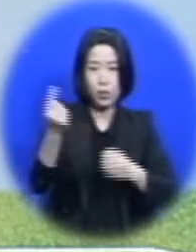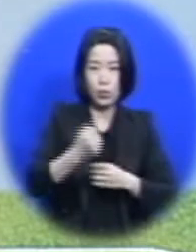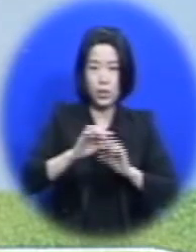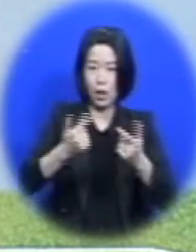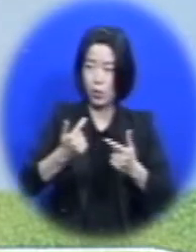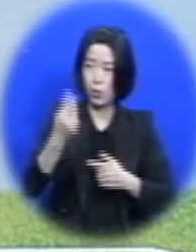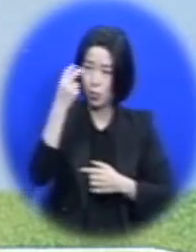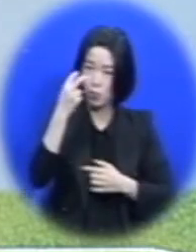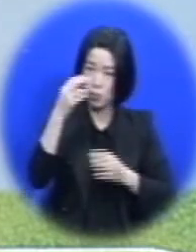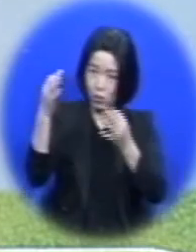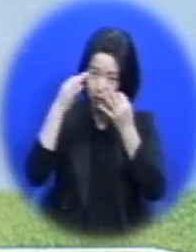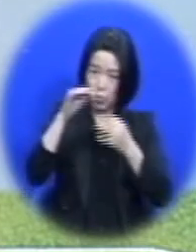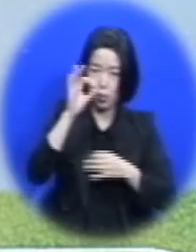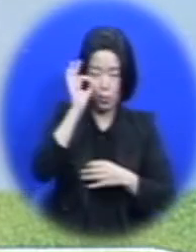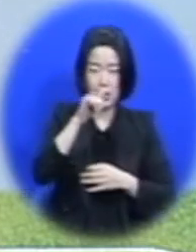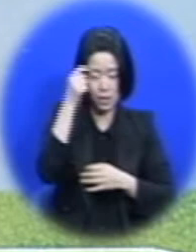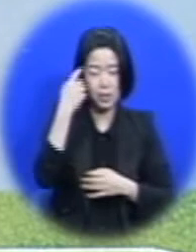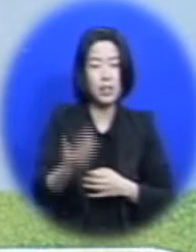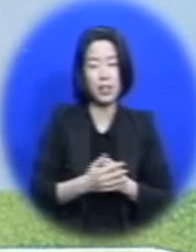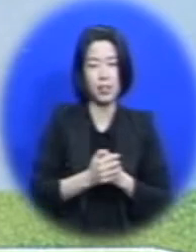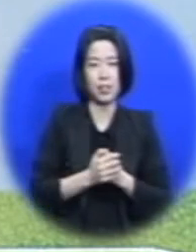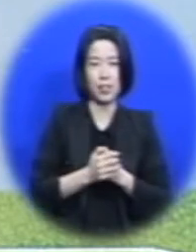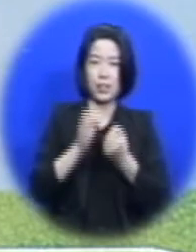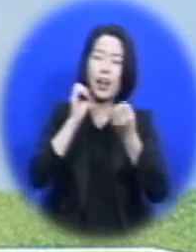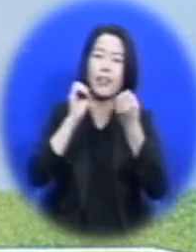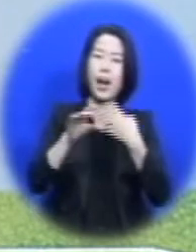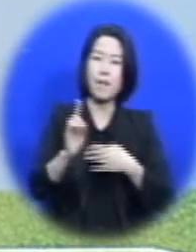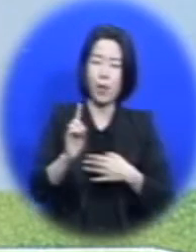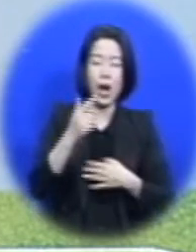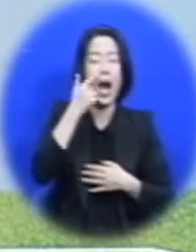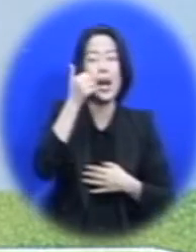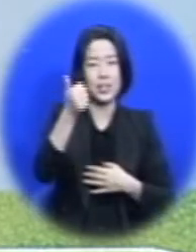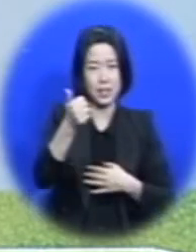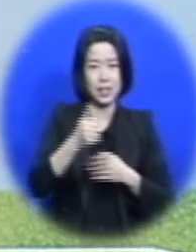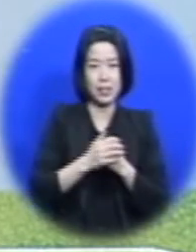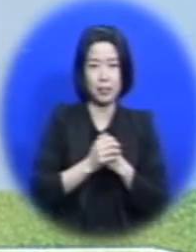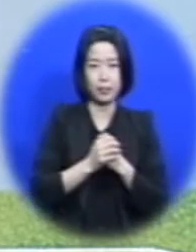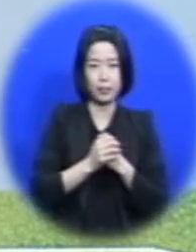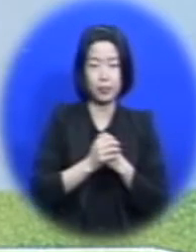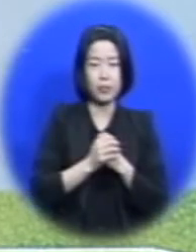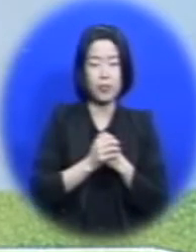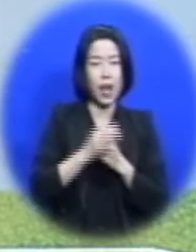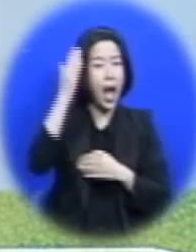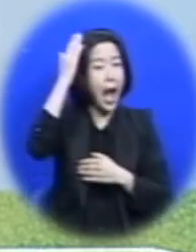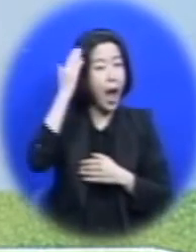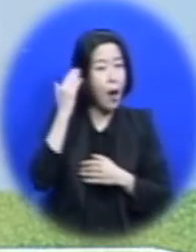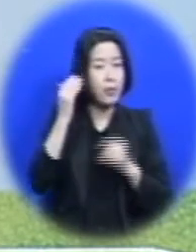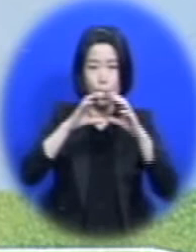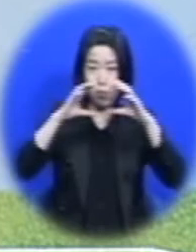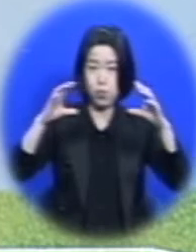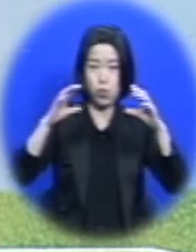지켜보고만 있었니 그랬더니 그 아이가 아저씨 검정색 풍선은